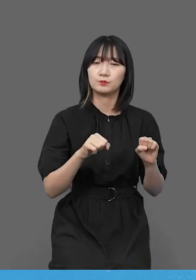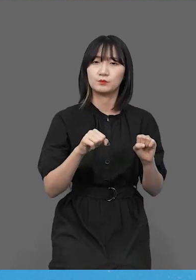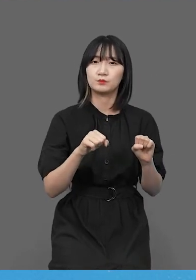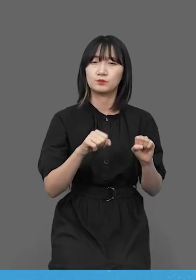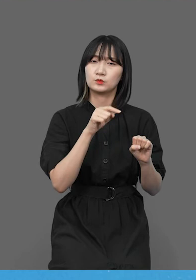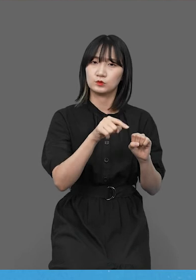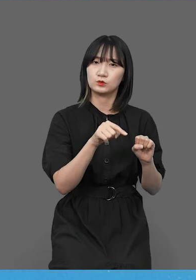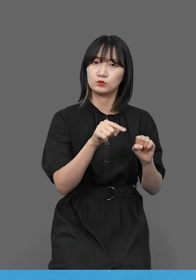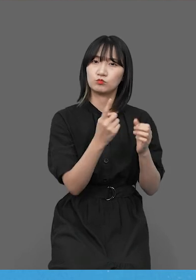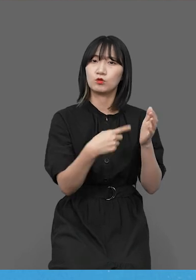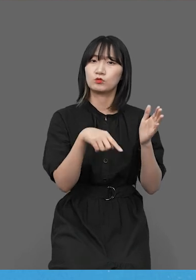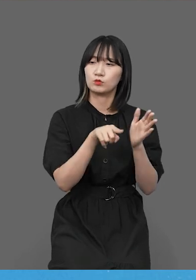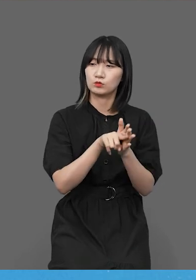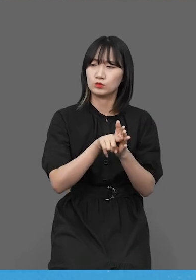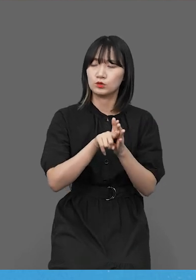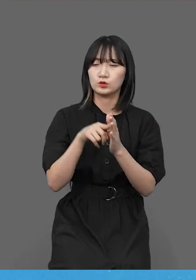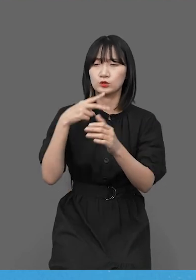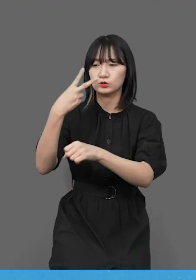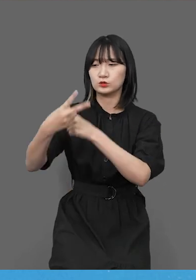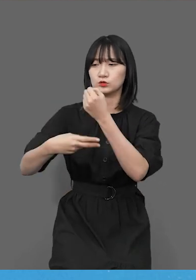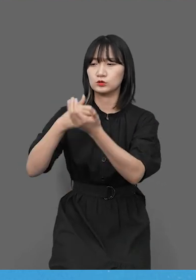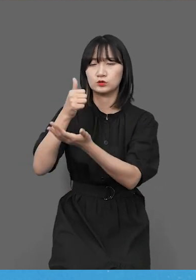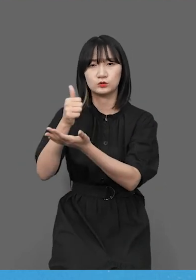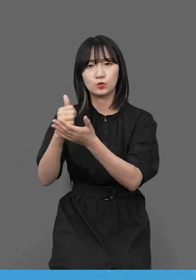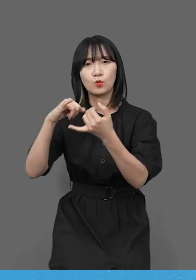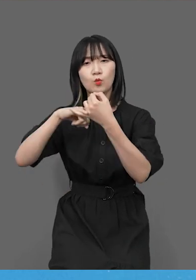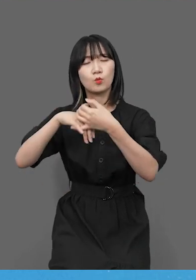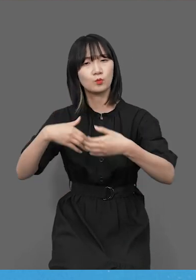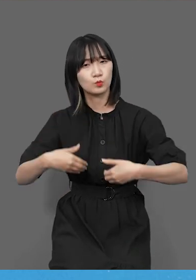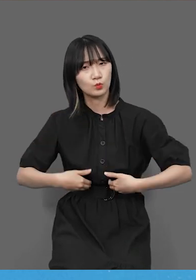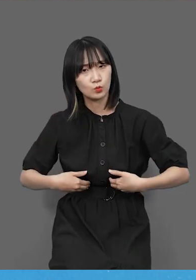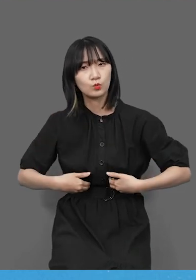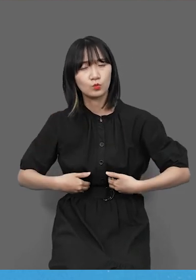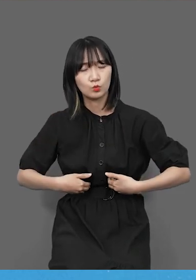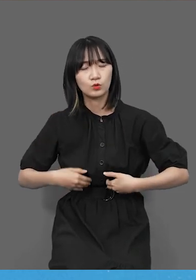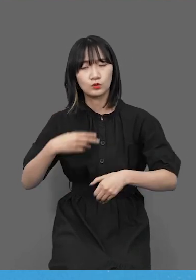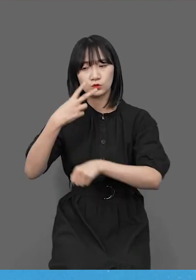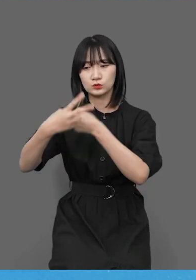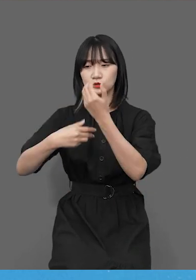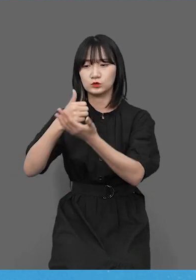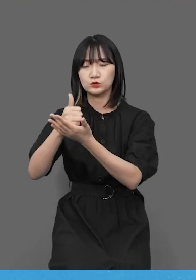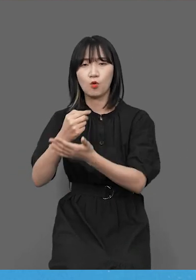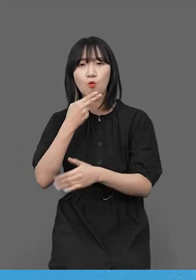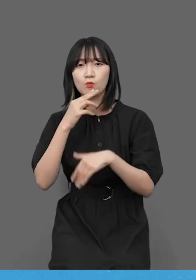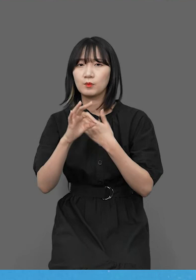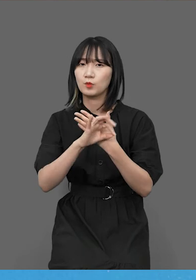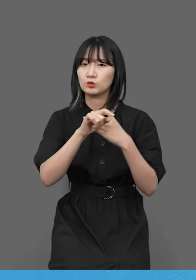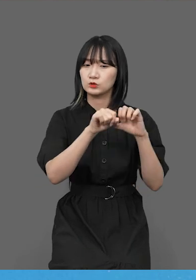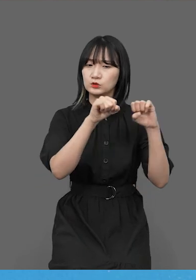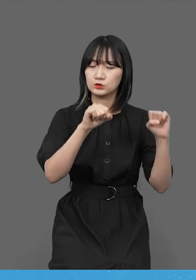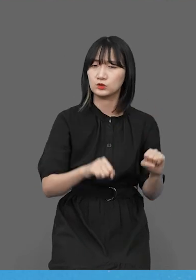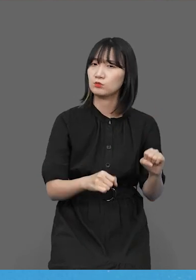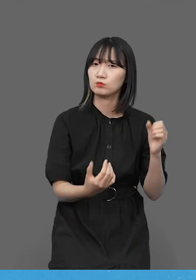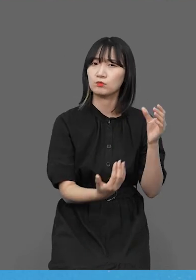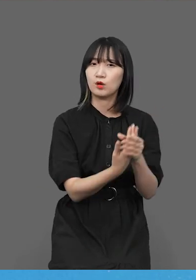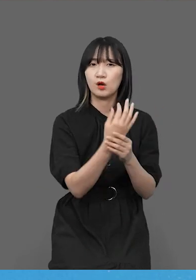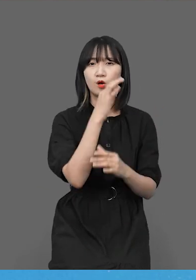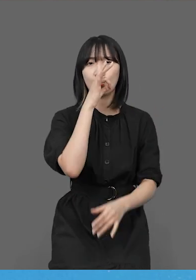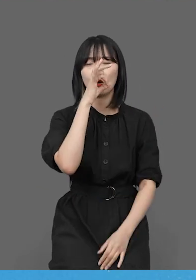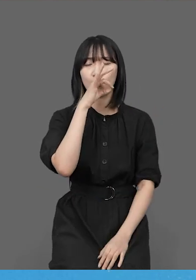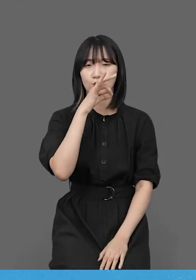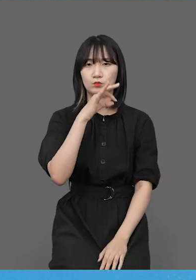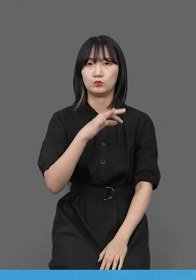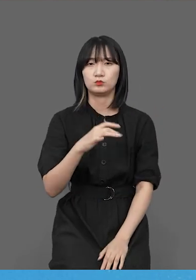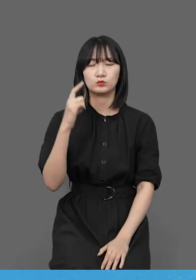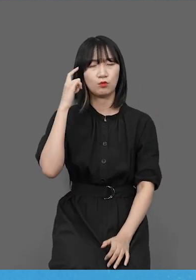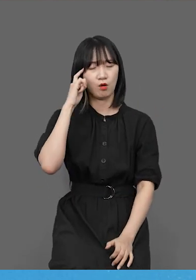이것이 존재하기 위해서는 신적인 존재가 있지 않으면 이런 복잡한 설계 시스템은 나올 수가 없겠구나, 이렇게 생각될